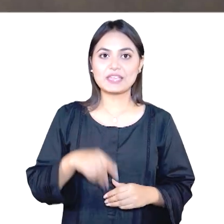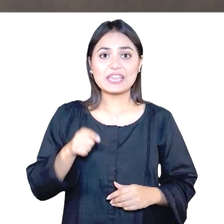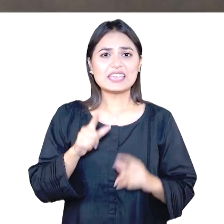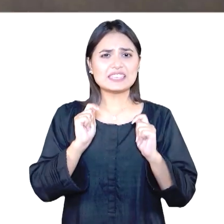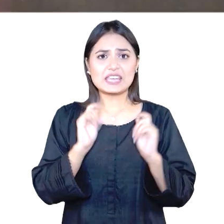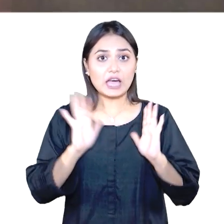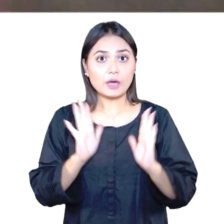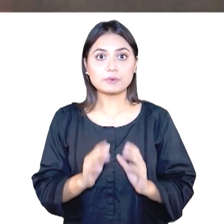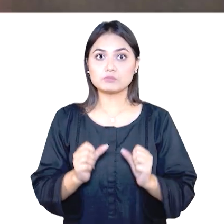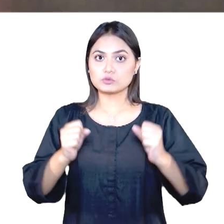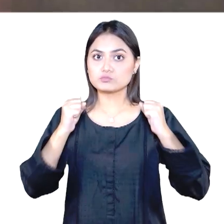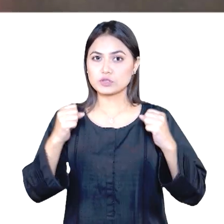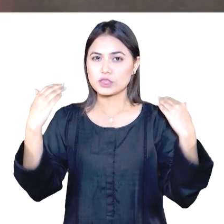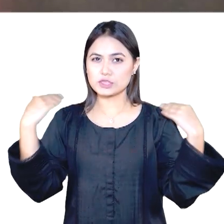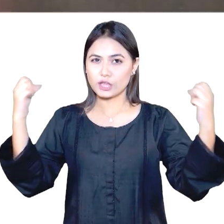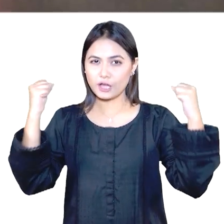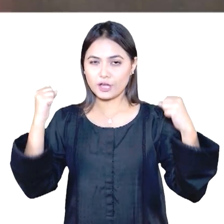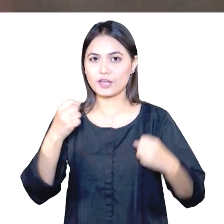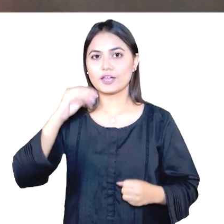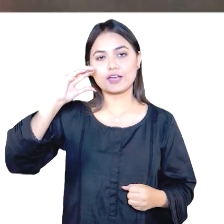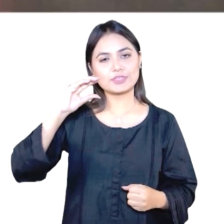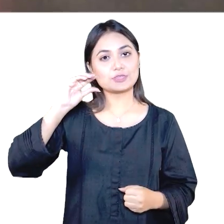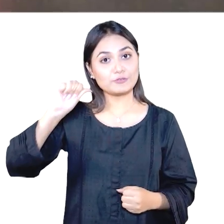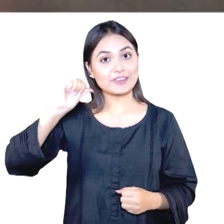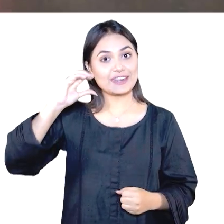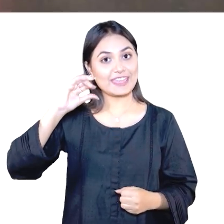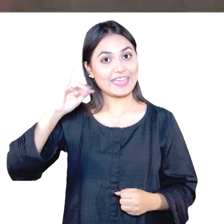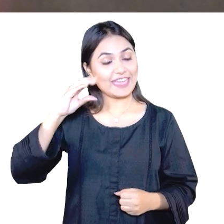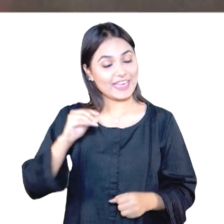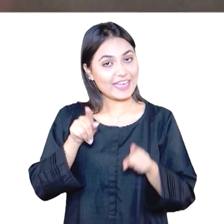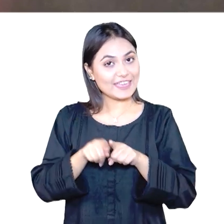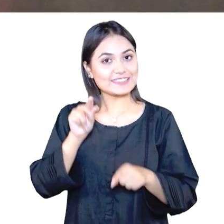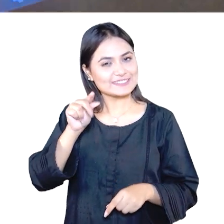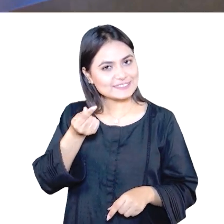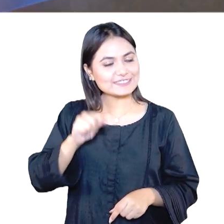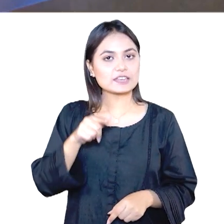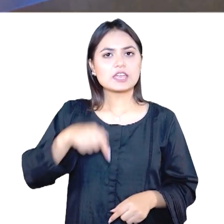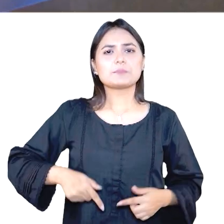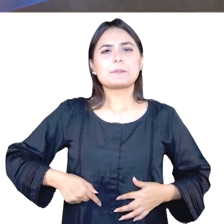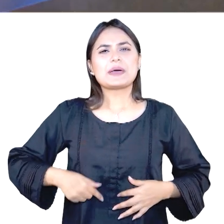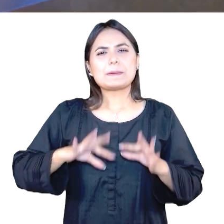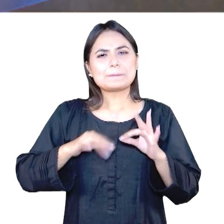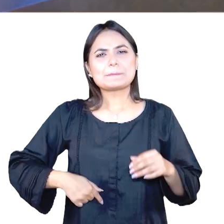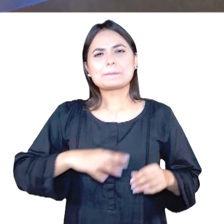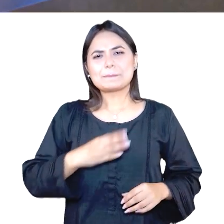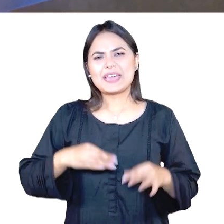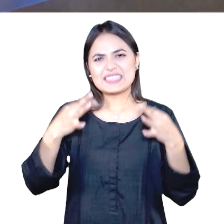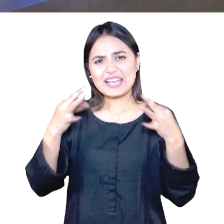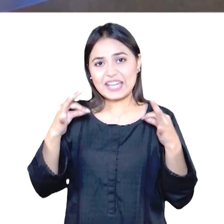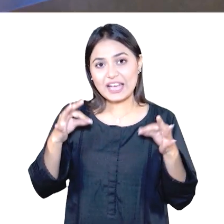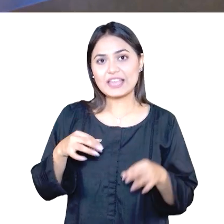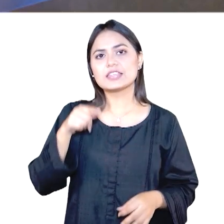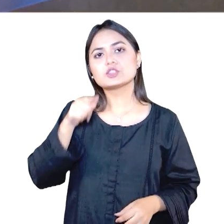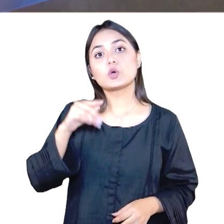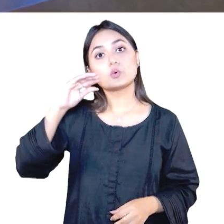काम कोई आम नहीं बल्कि एक बहुत ताकतवर एसिड ही कर सकता है। तो जब हमारा मैदा खाली होता है तो उसमें हाजमे के लिए बनने